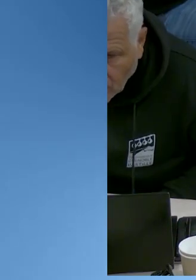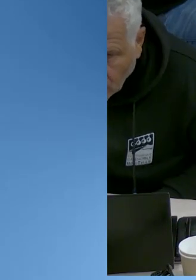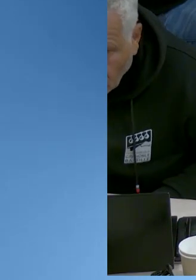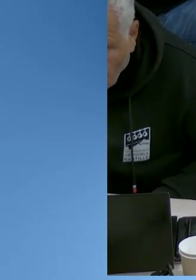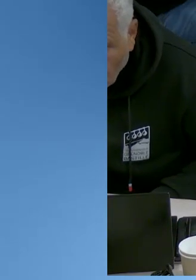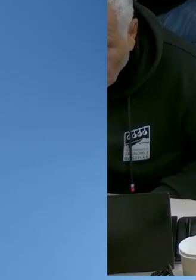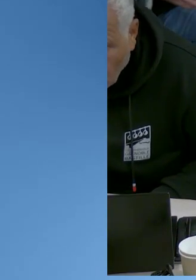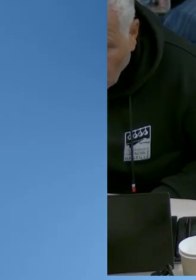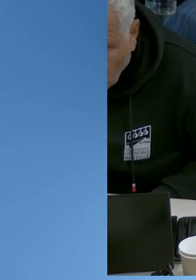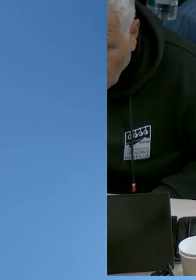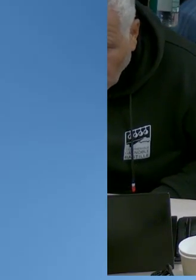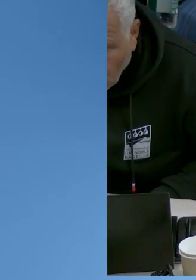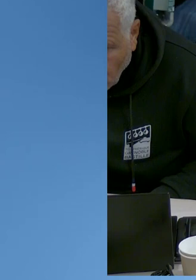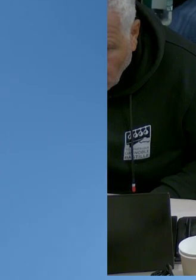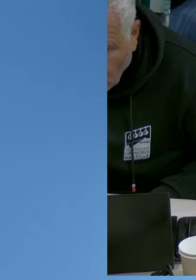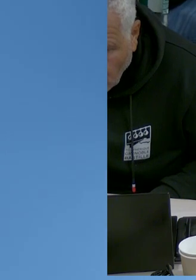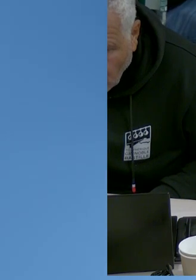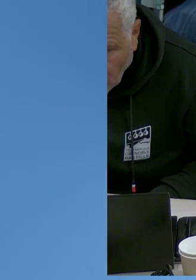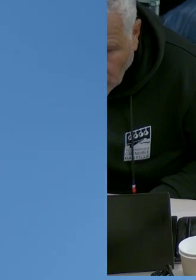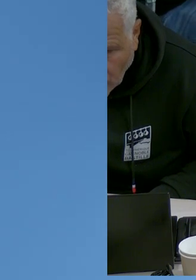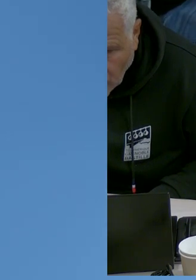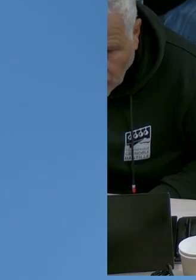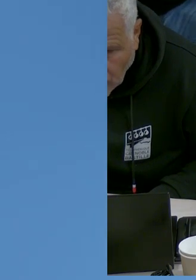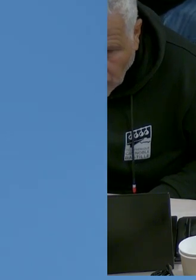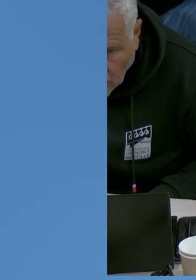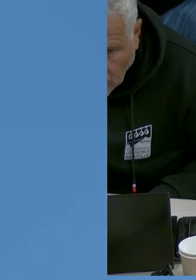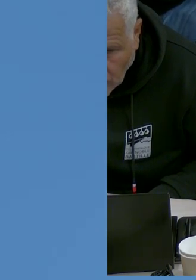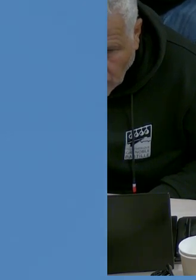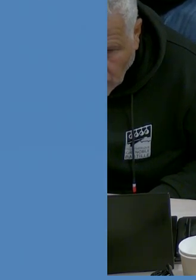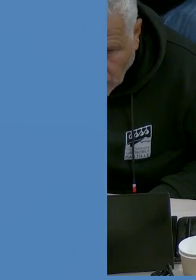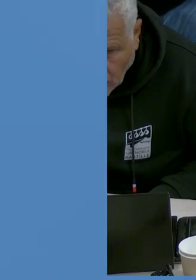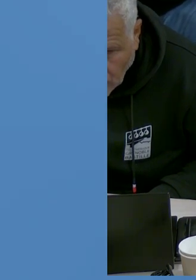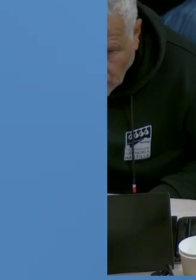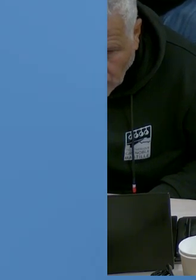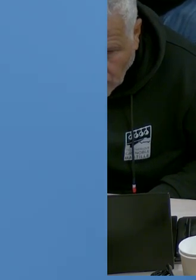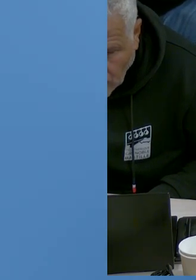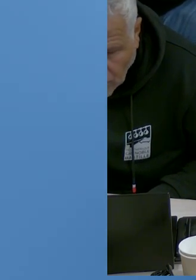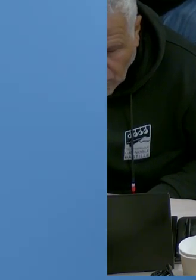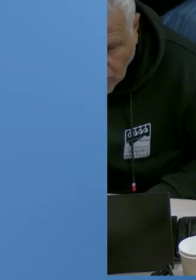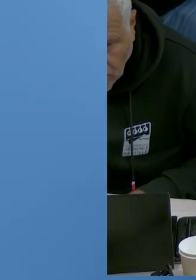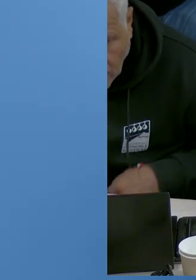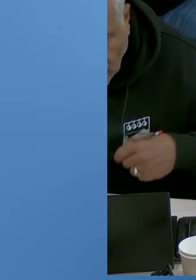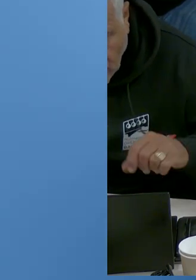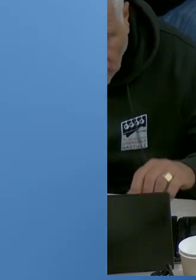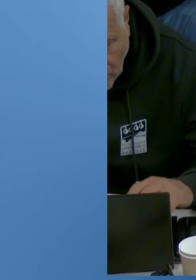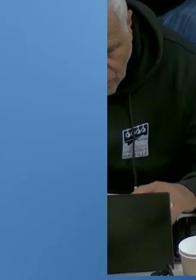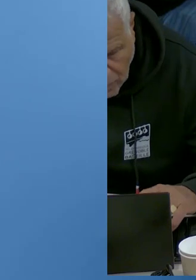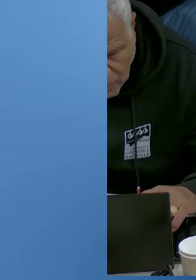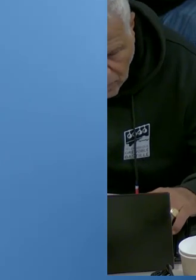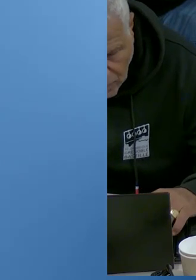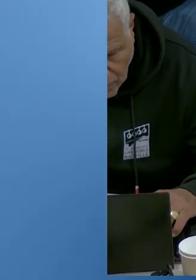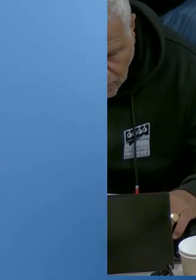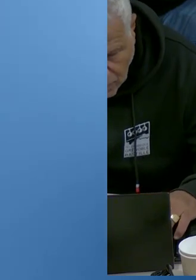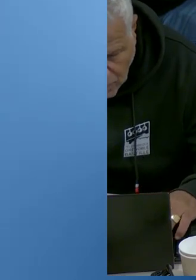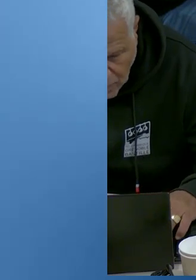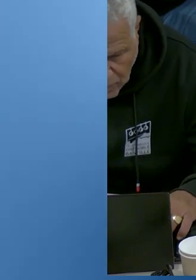délibération 62-31 755 prévoyait dans le cadre du marché Noël qui avit bien sûr des critères qui ont